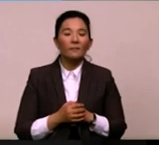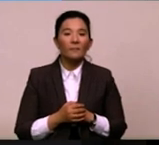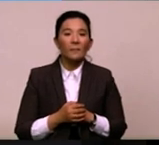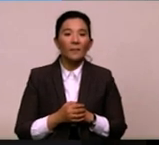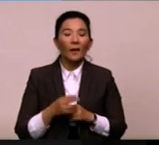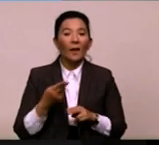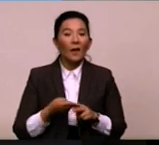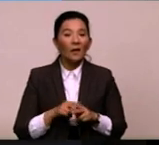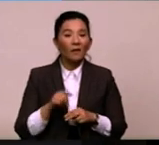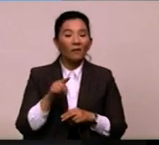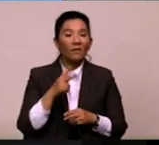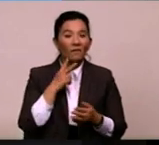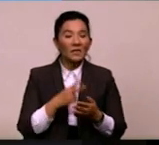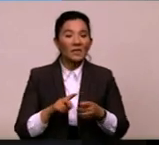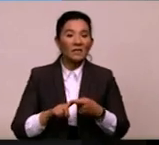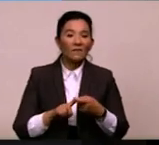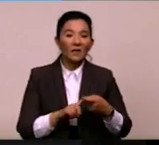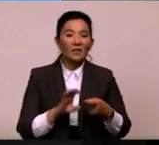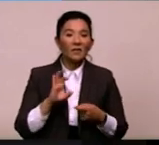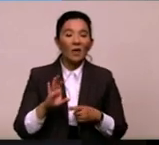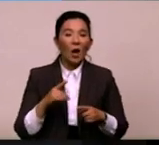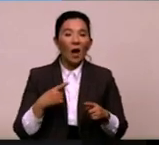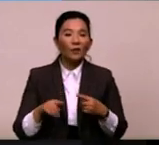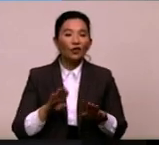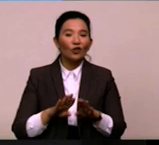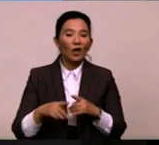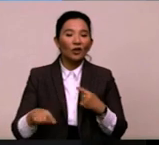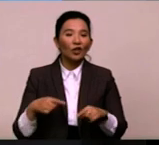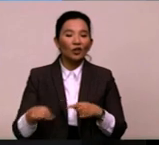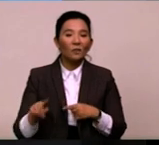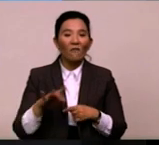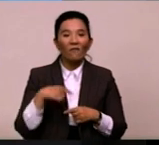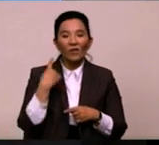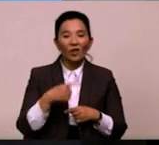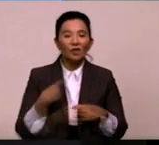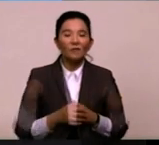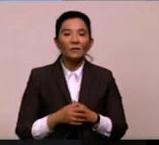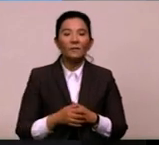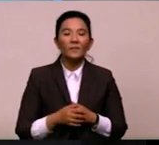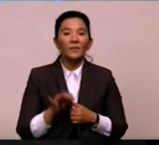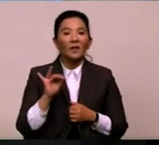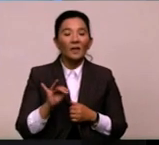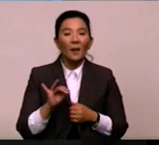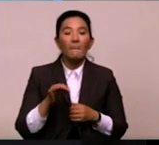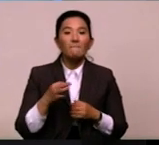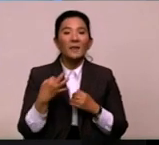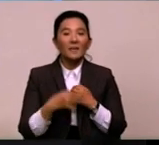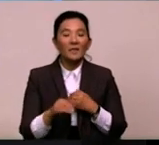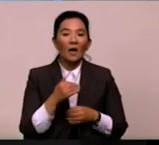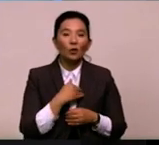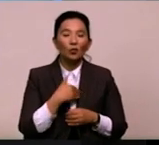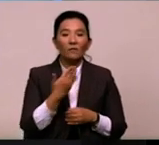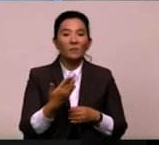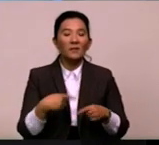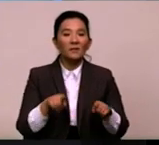Это, вы видите, связано с отличием во внешнем виде и киргизы. И последнее, я хочу вам